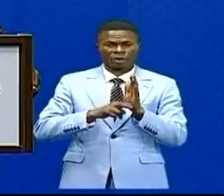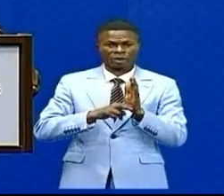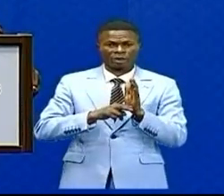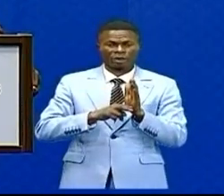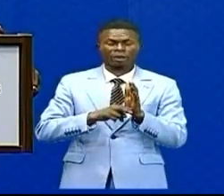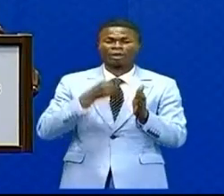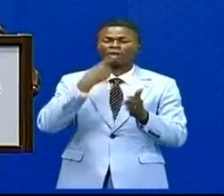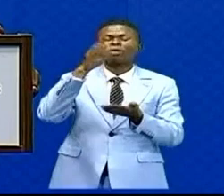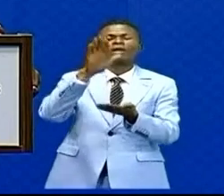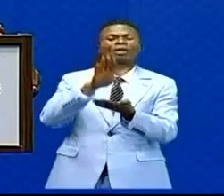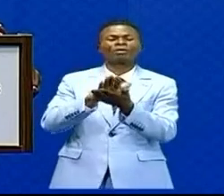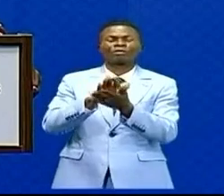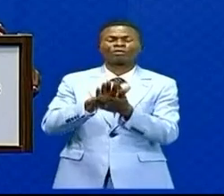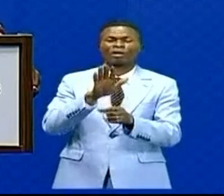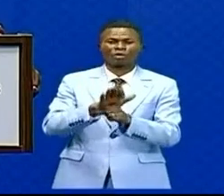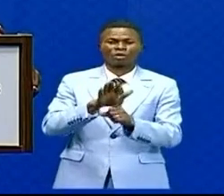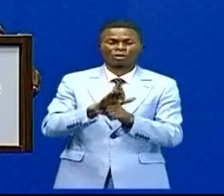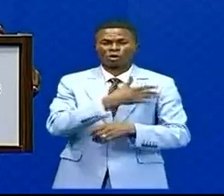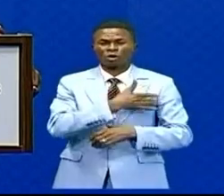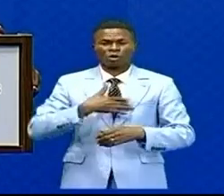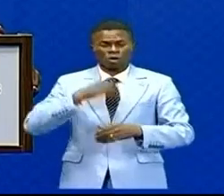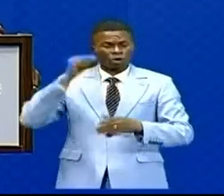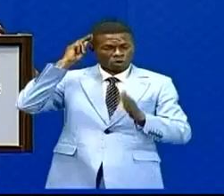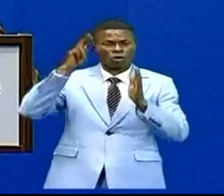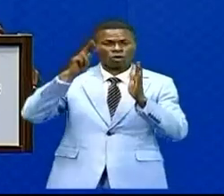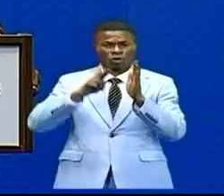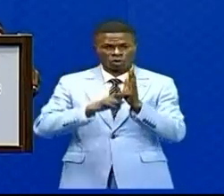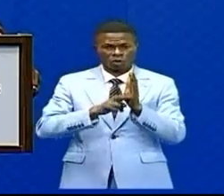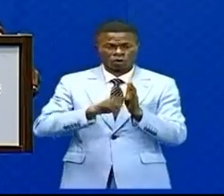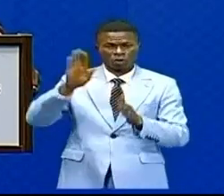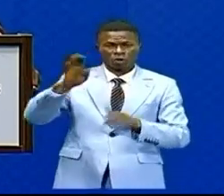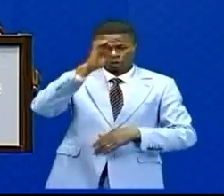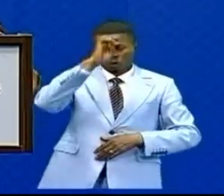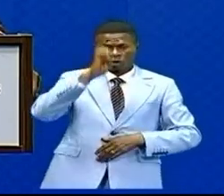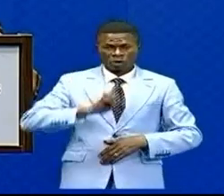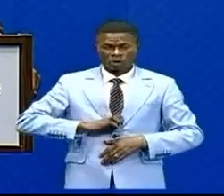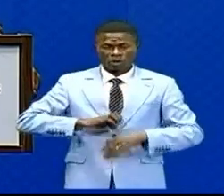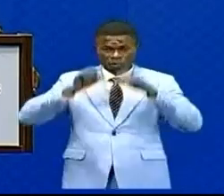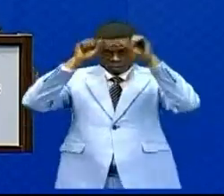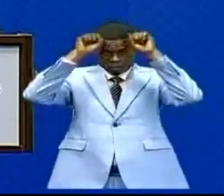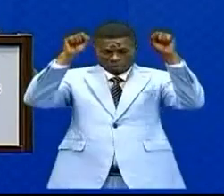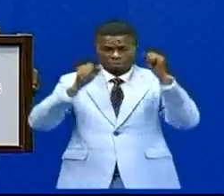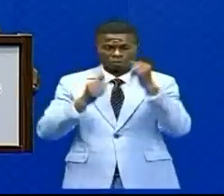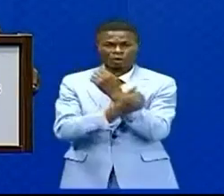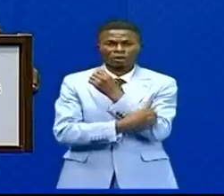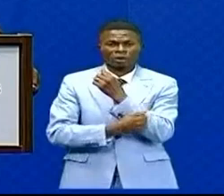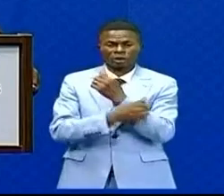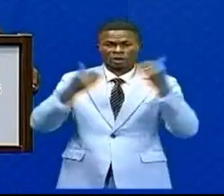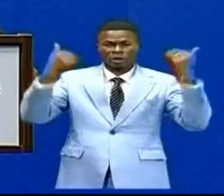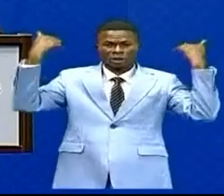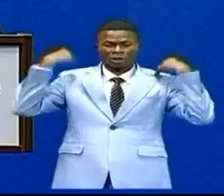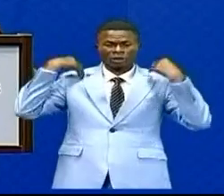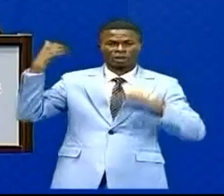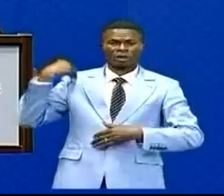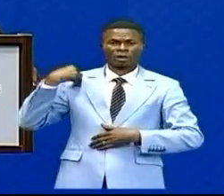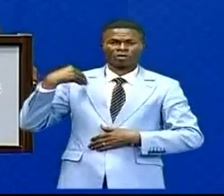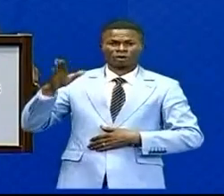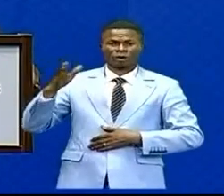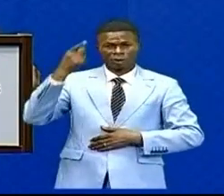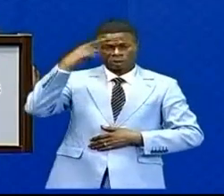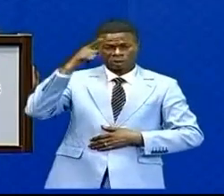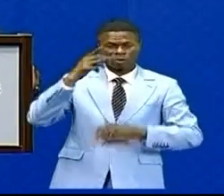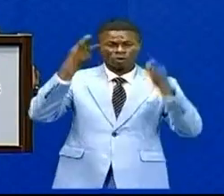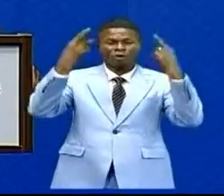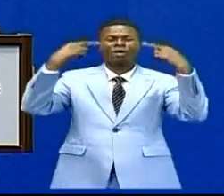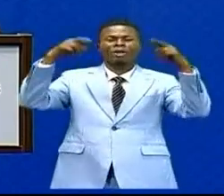vives félicitations au nom du gouvernement à son Excellence Monsieur le Président de la République, chef de l'État, pour la